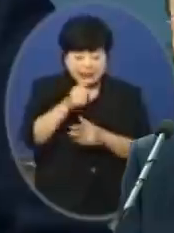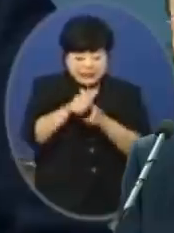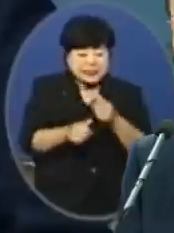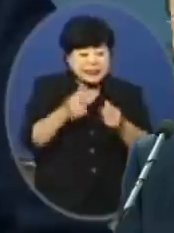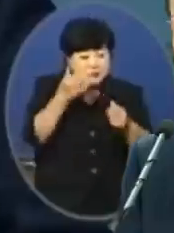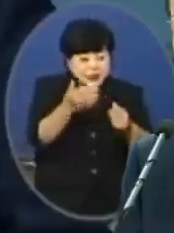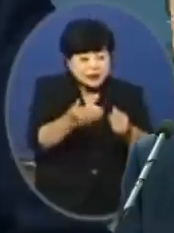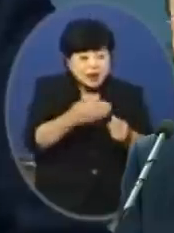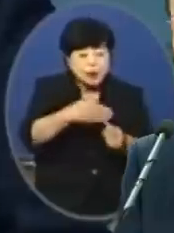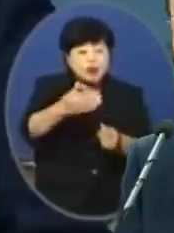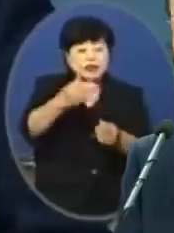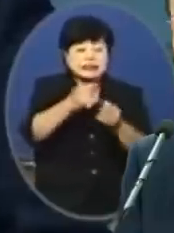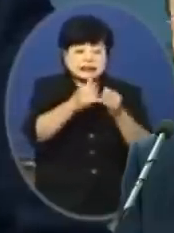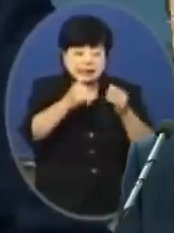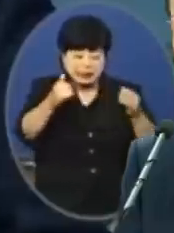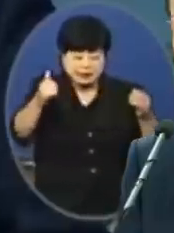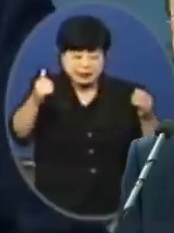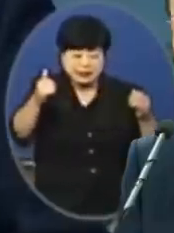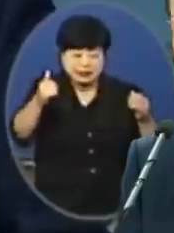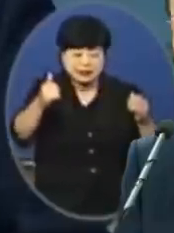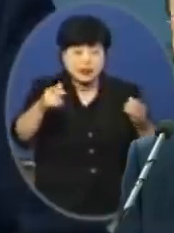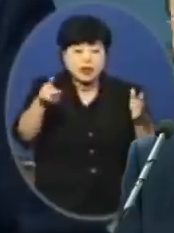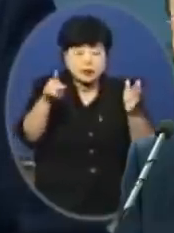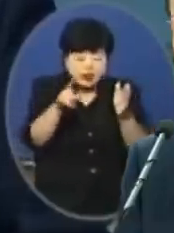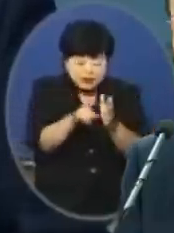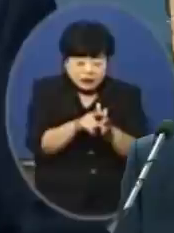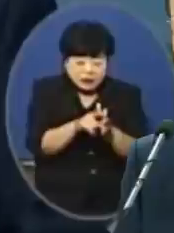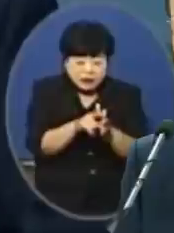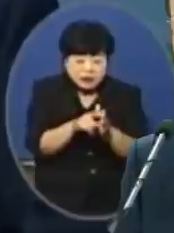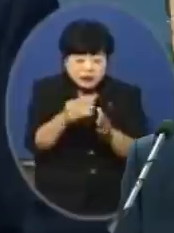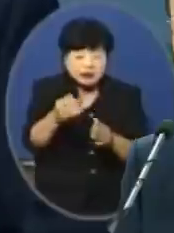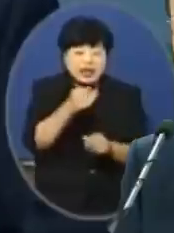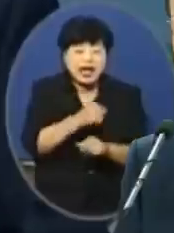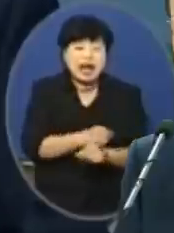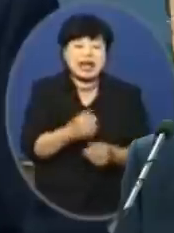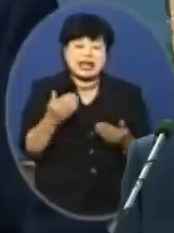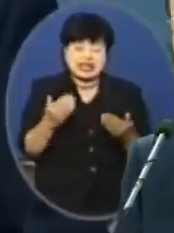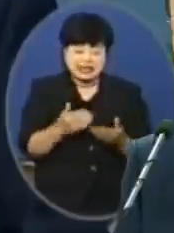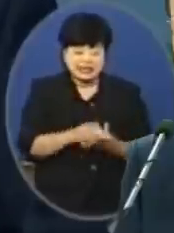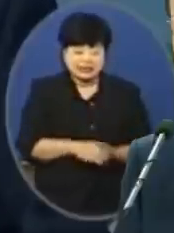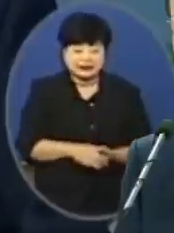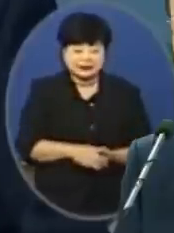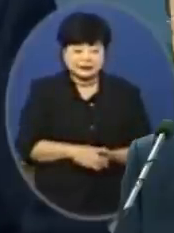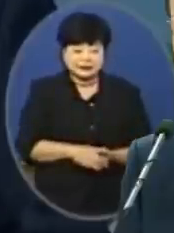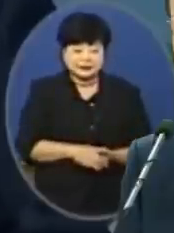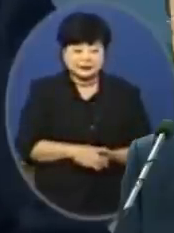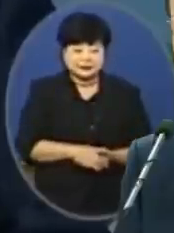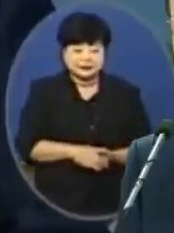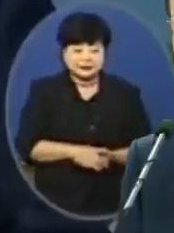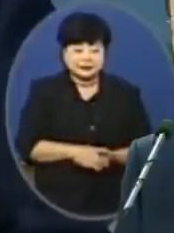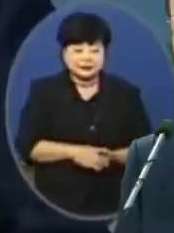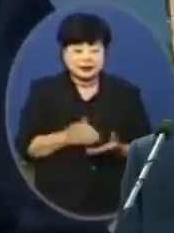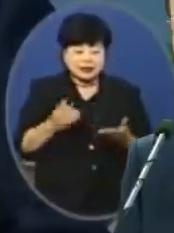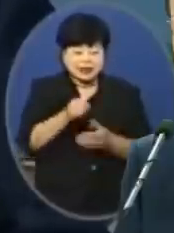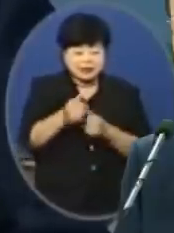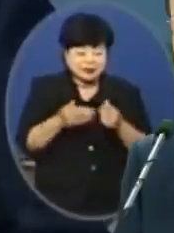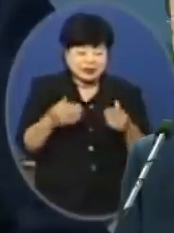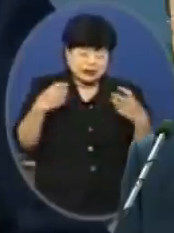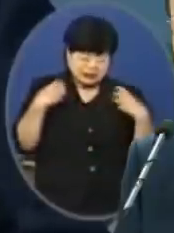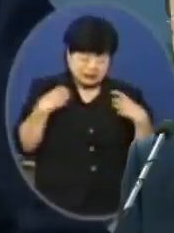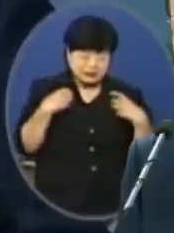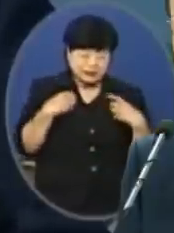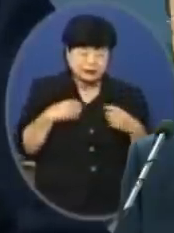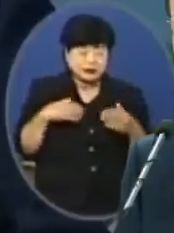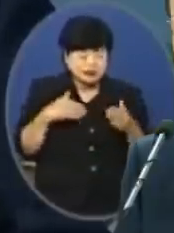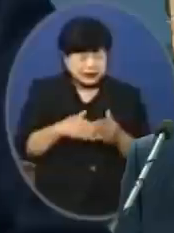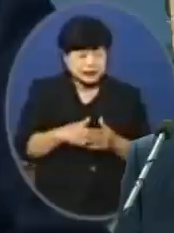하나님이 보내신 사람을 믿는 것이 너희들의 할 일이다. 일은 다 하나님이 하시고 너희들 할 일은